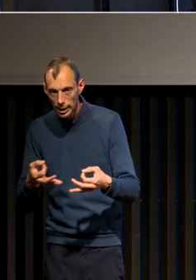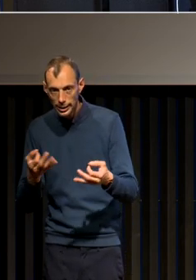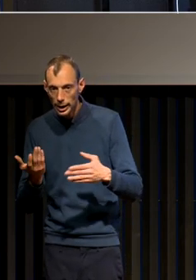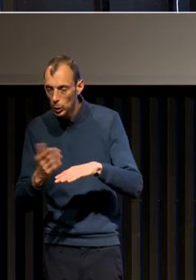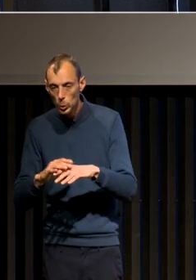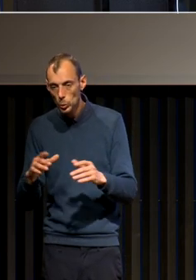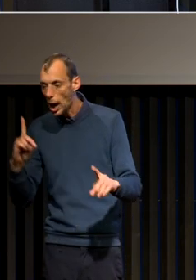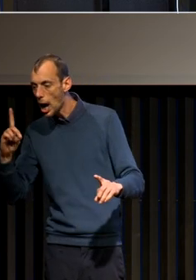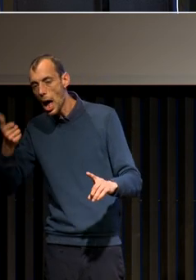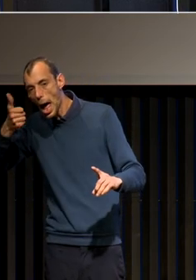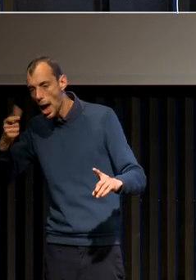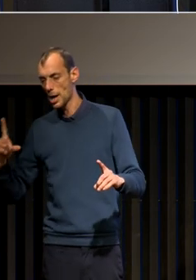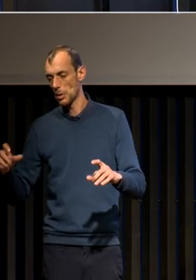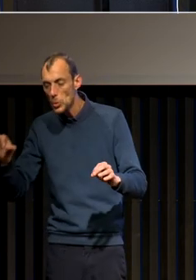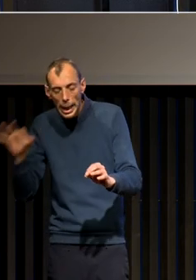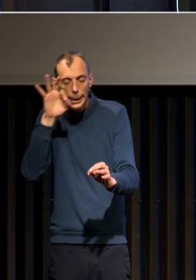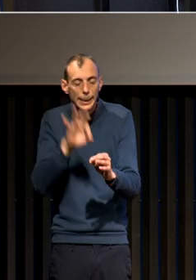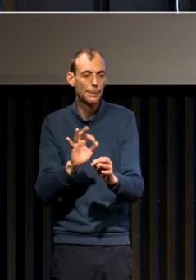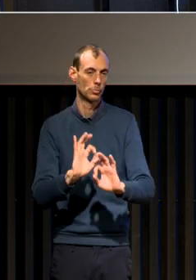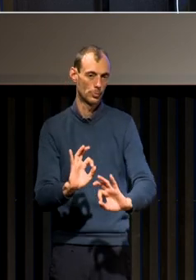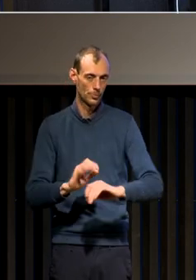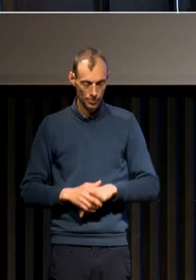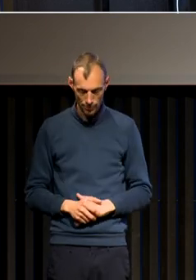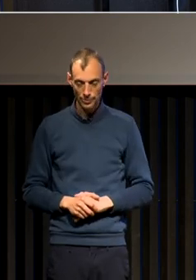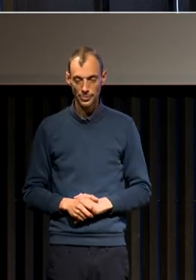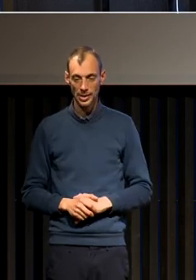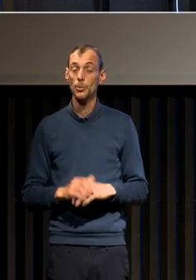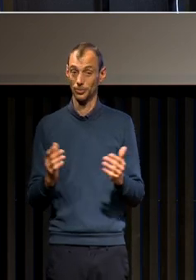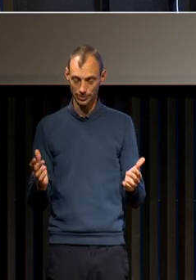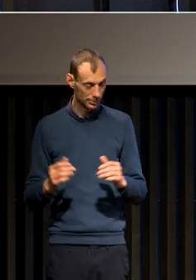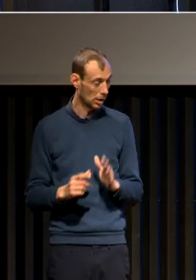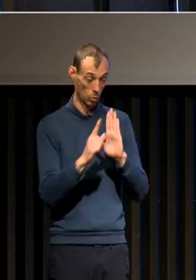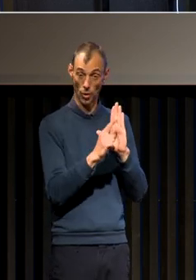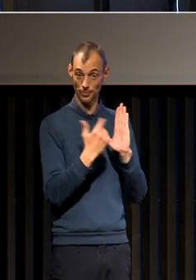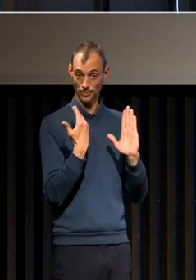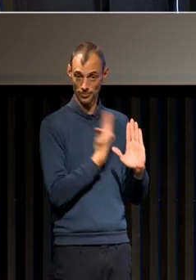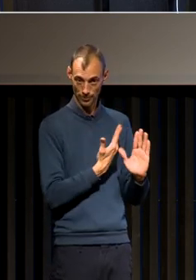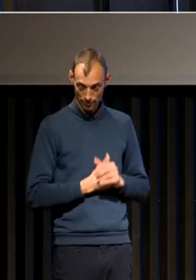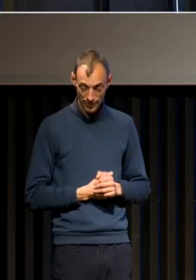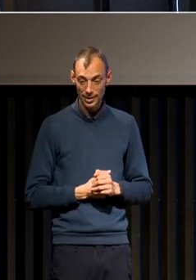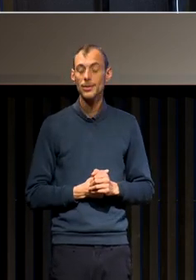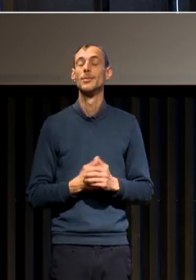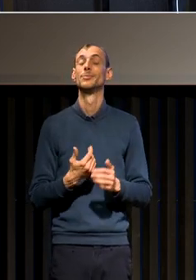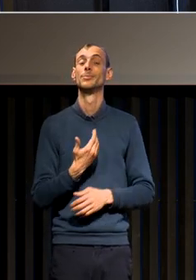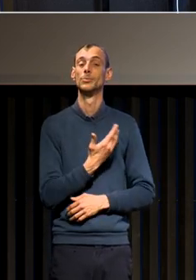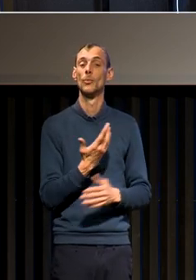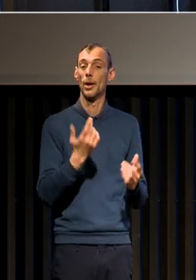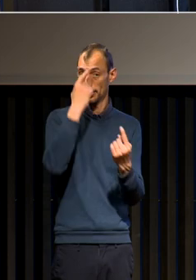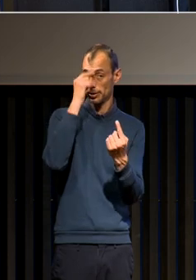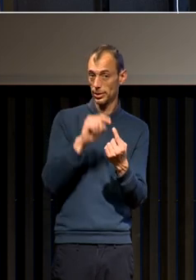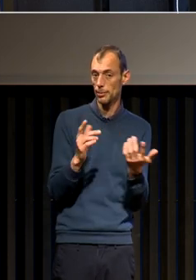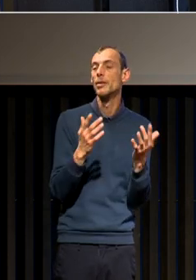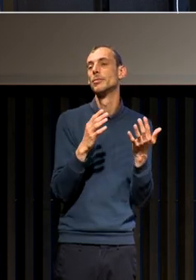micro-injection. Alors voici la loi. La loi n'est plus, sur la science médicale à